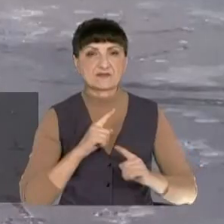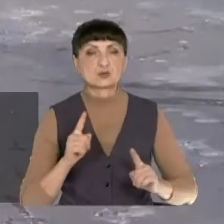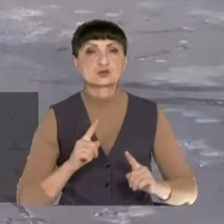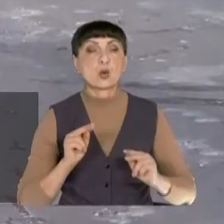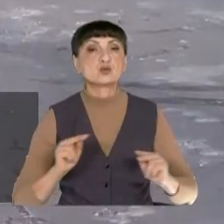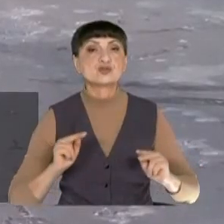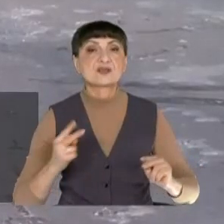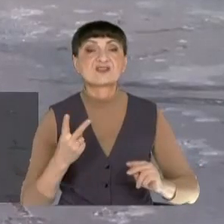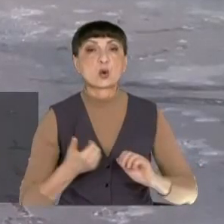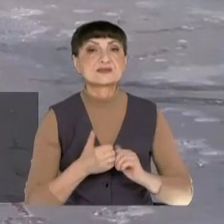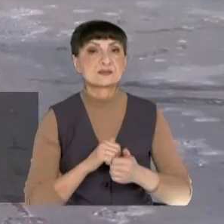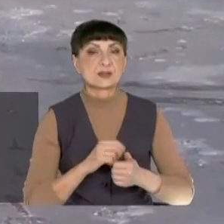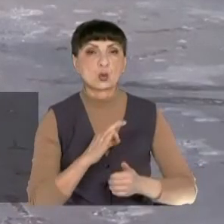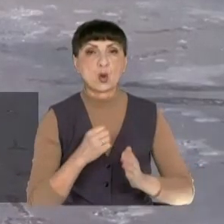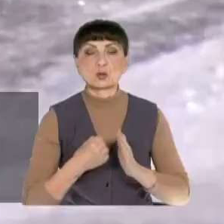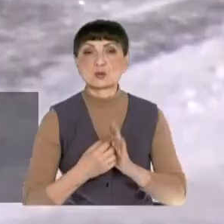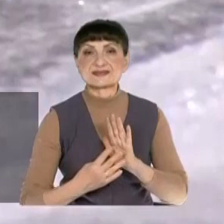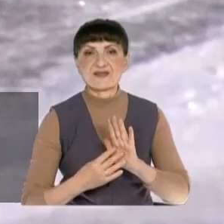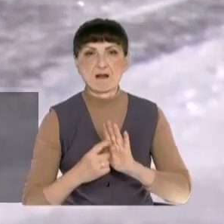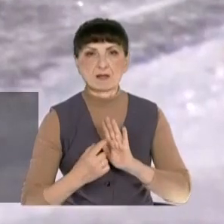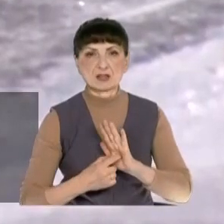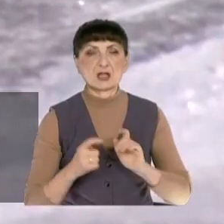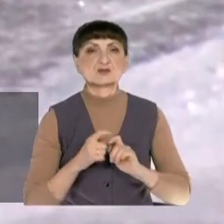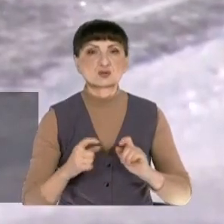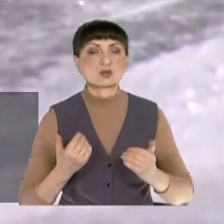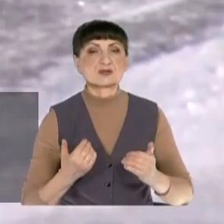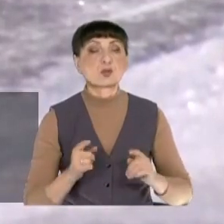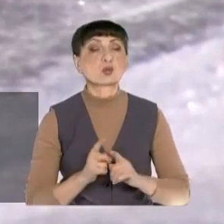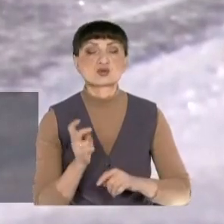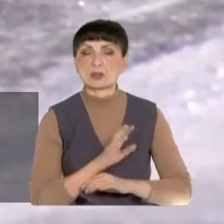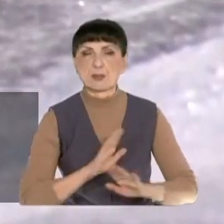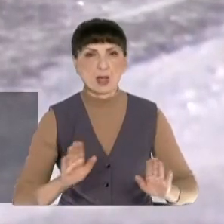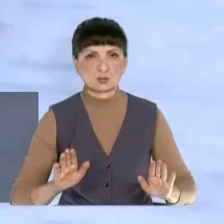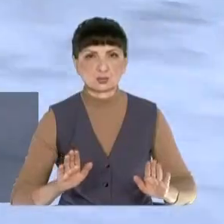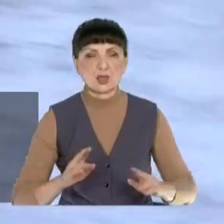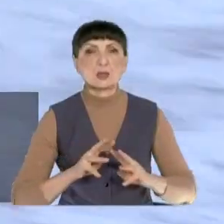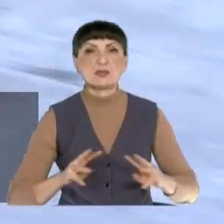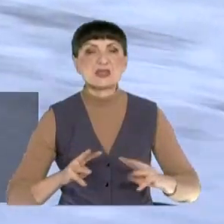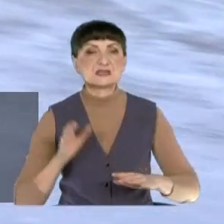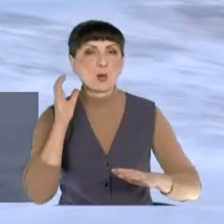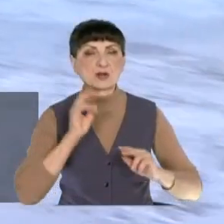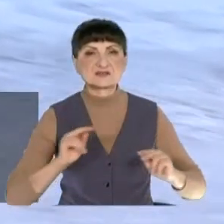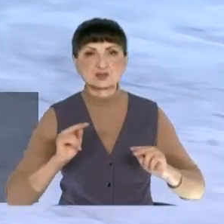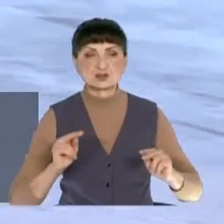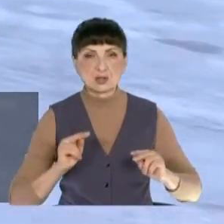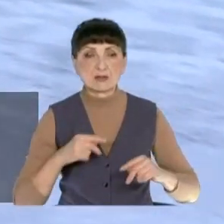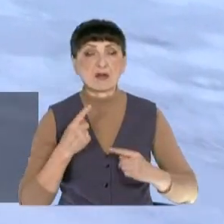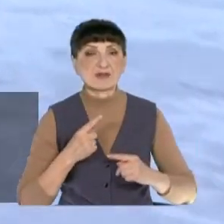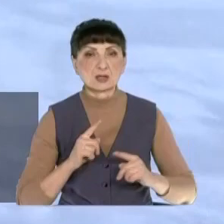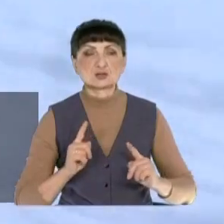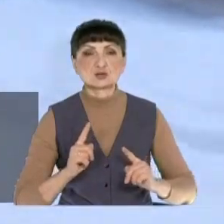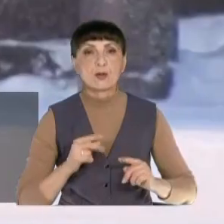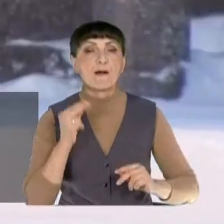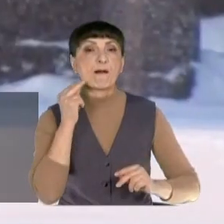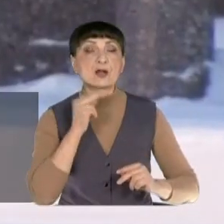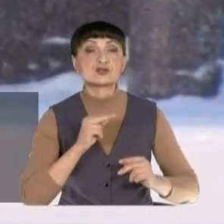ученики второй смены с 0 по 9 классы в школу сегодня тоже не пойдут. Министр просвещения Ганим Бейсембаев отметил, что на